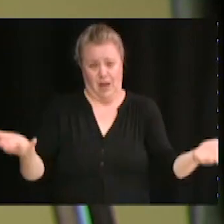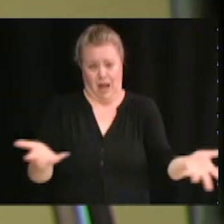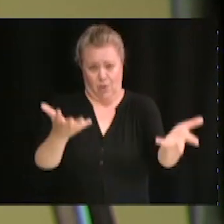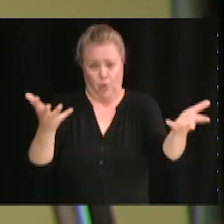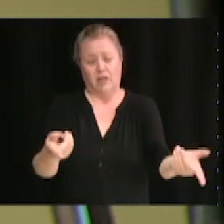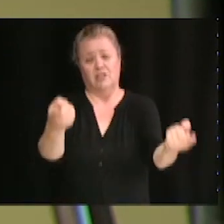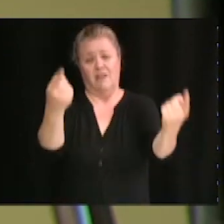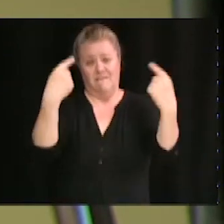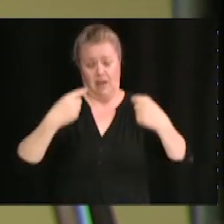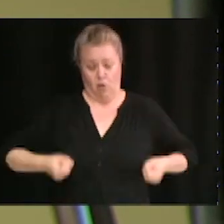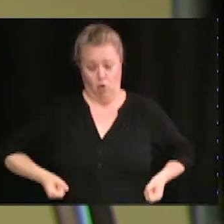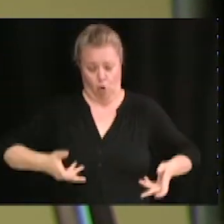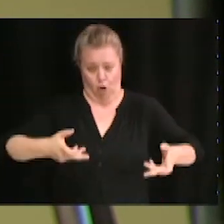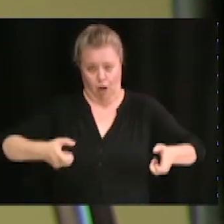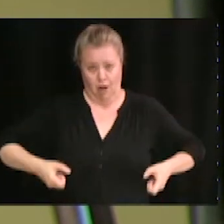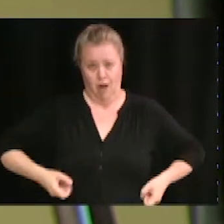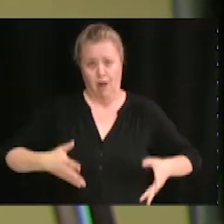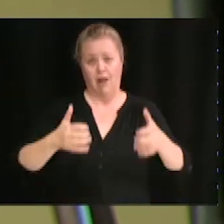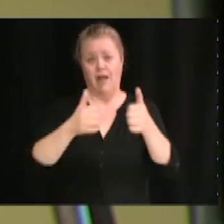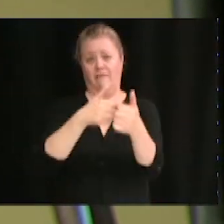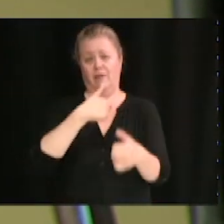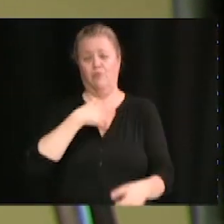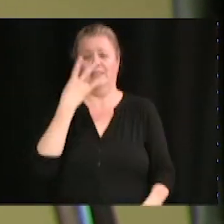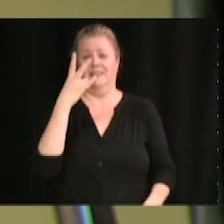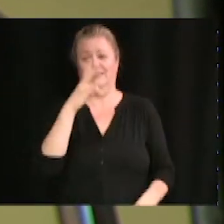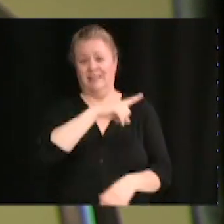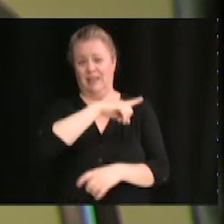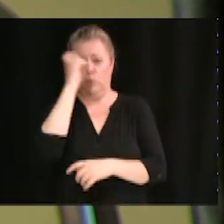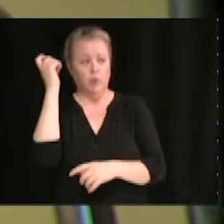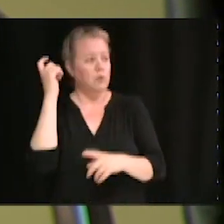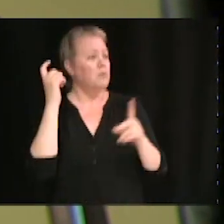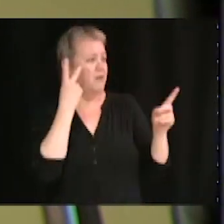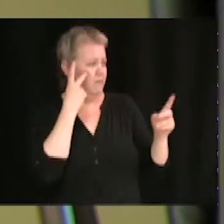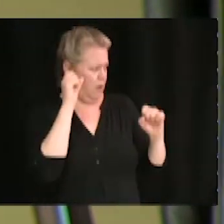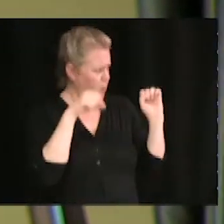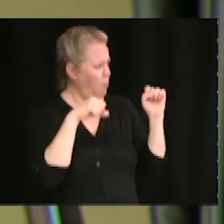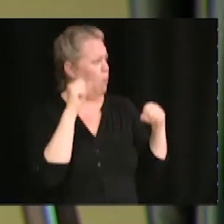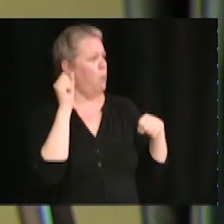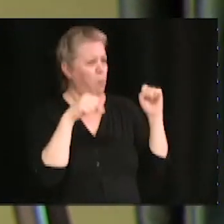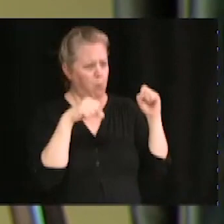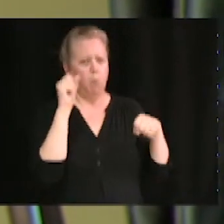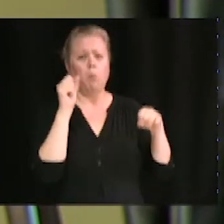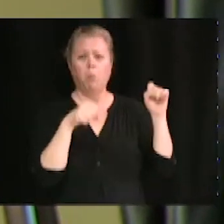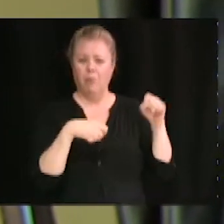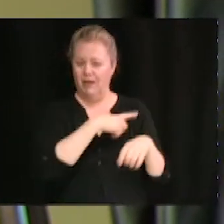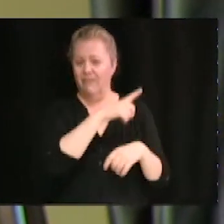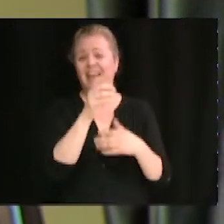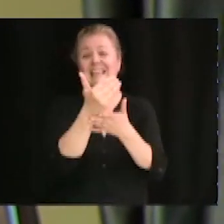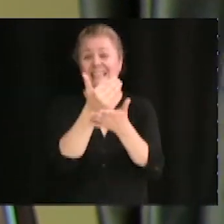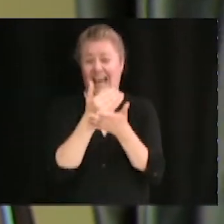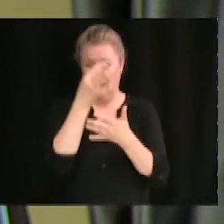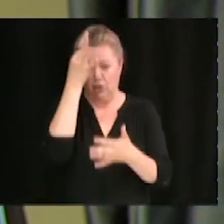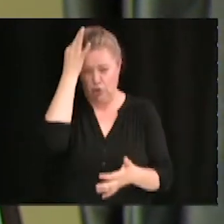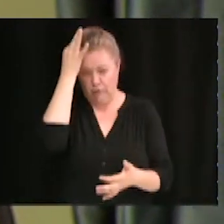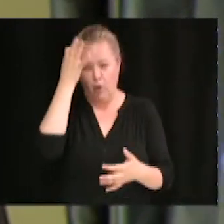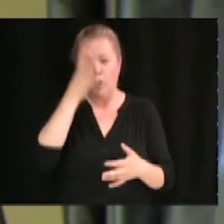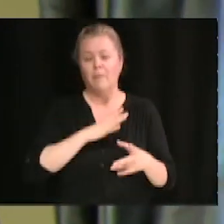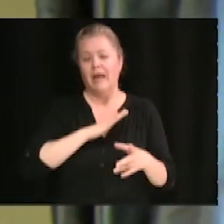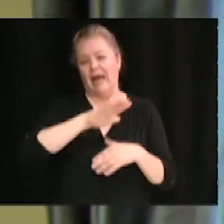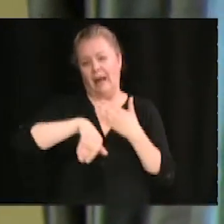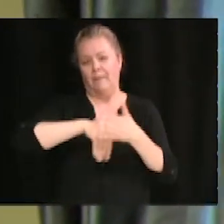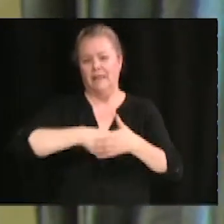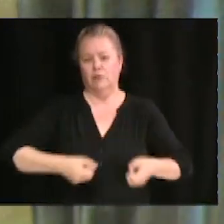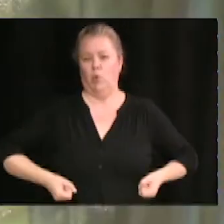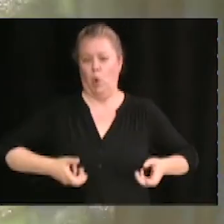le 17 août, que je vois Benoît qui fait signe la tête. C'est bien, c'est bien. Donc, gardez vos cheveux, mais on va rouler. Merci.